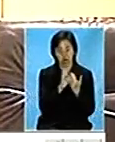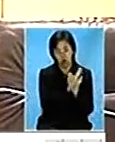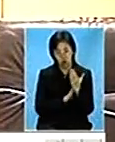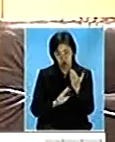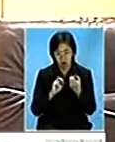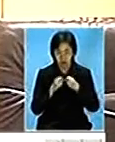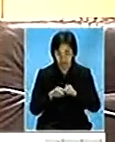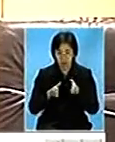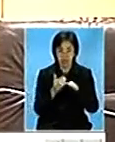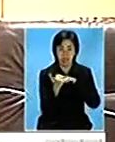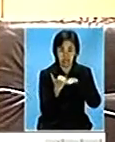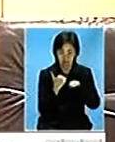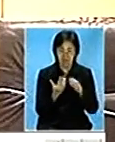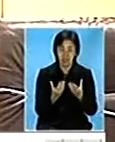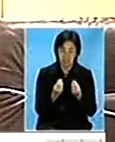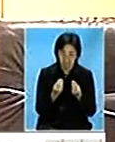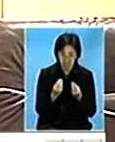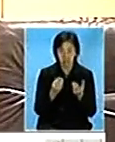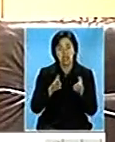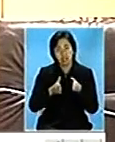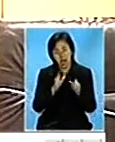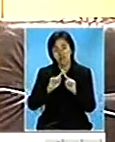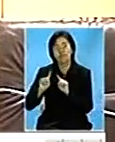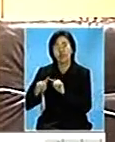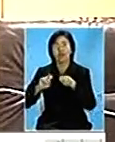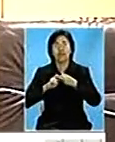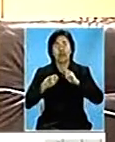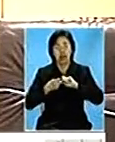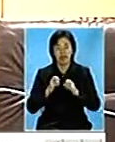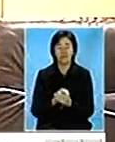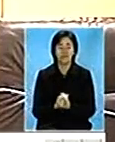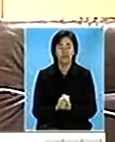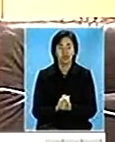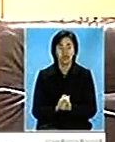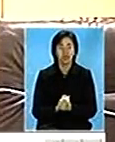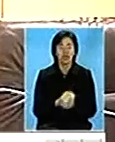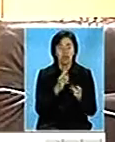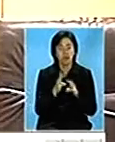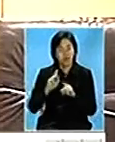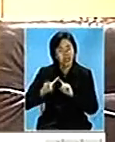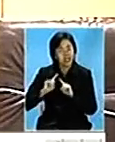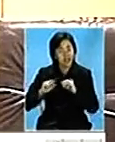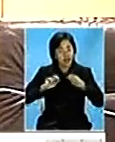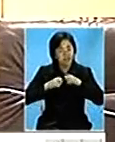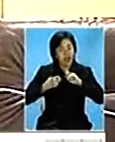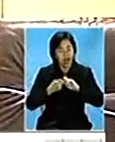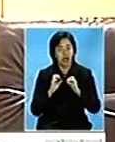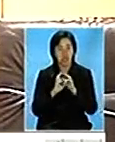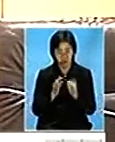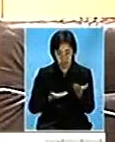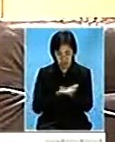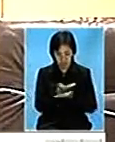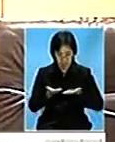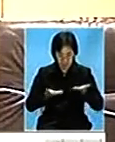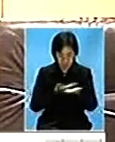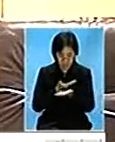ทางหลวงสภาพการใช้ที่ดินข้างทางเป็นมีปัจจัยต่างๆที่ประกอบในด้านการพิจารณา